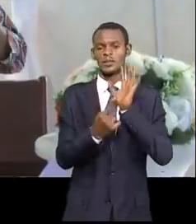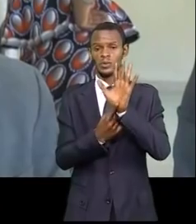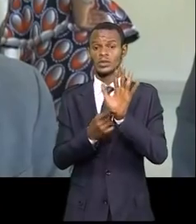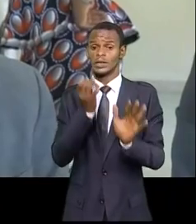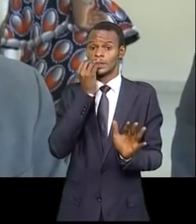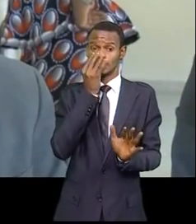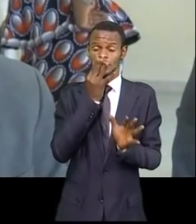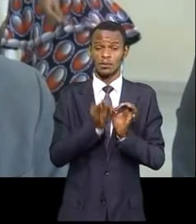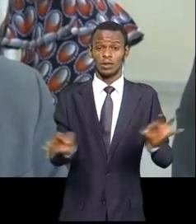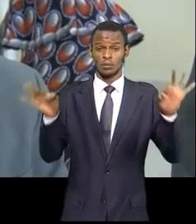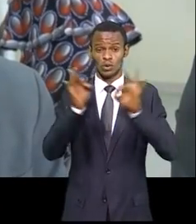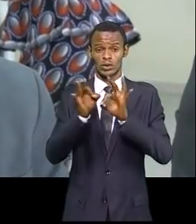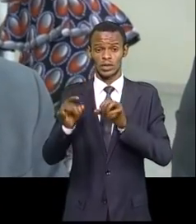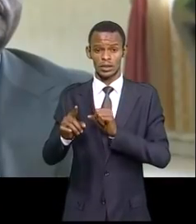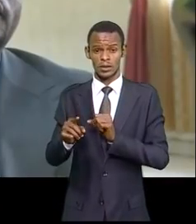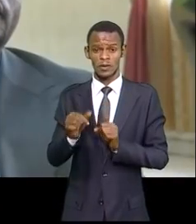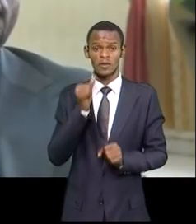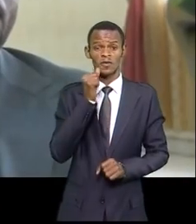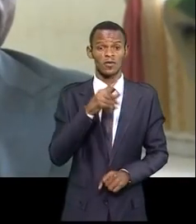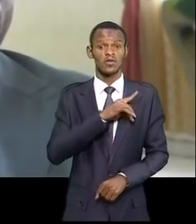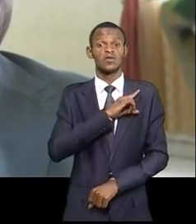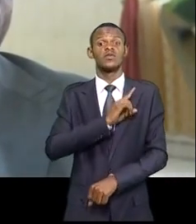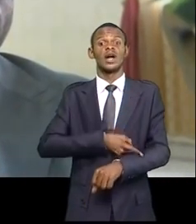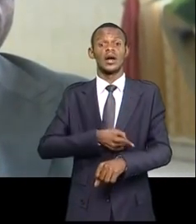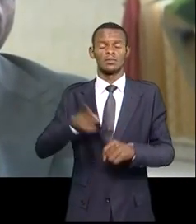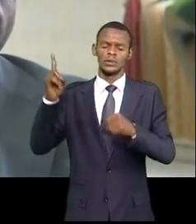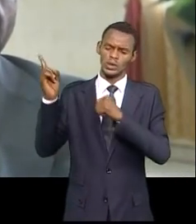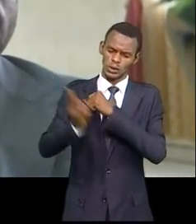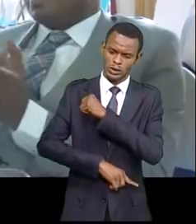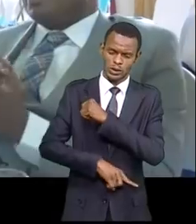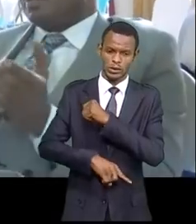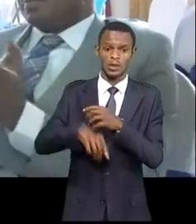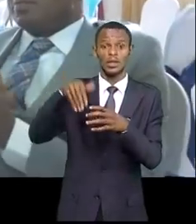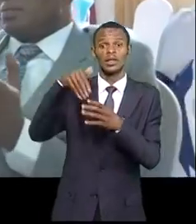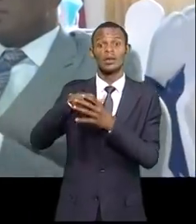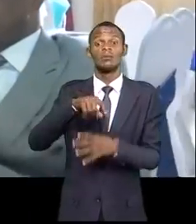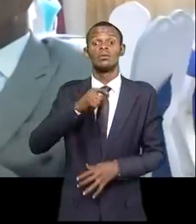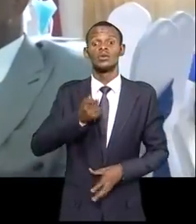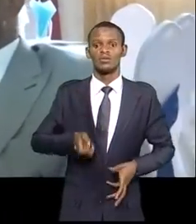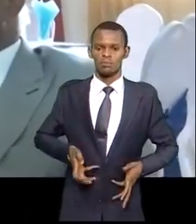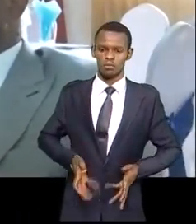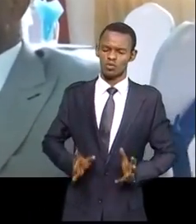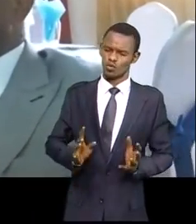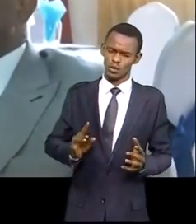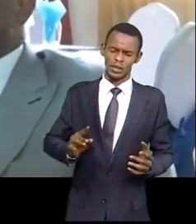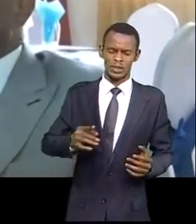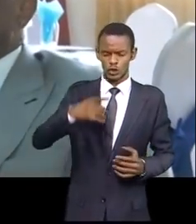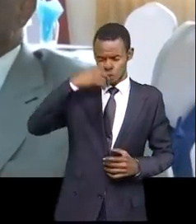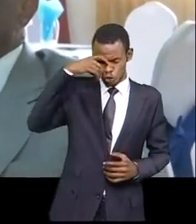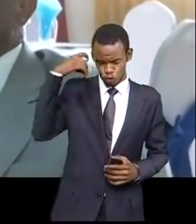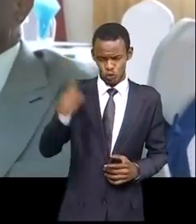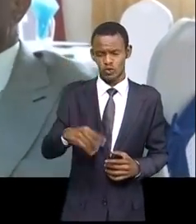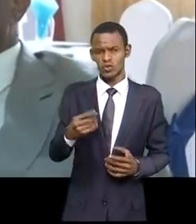la condamnation d'une femme enceinte et qui accouchent à la prison d'al ecolutions parfois inhumaines qui doit faire une femme magistrat devant un tel dossier